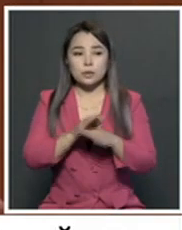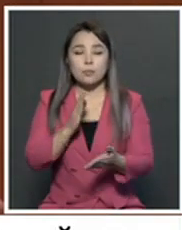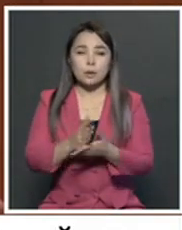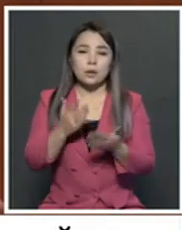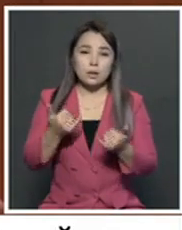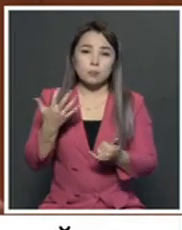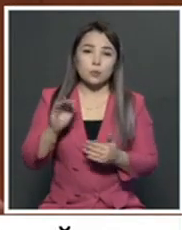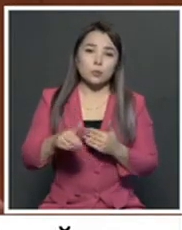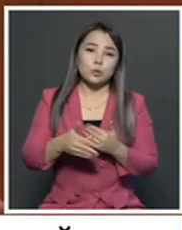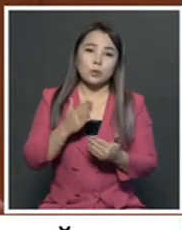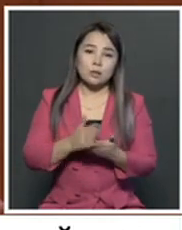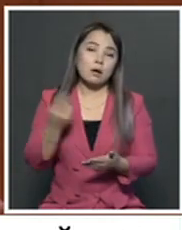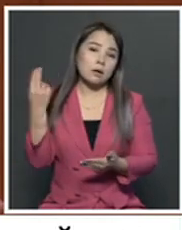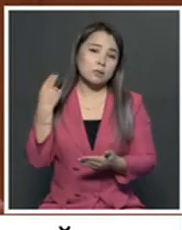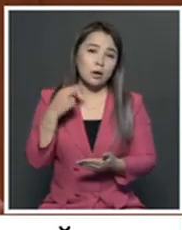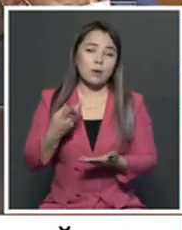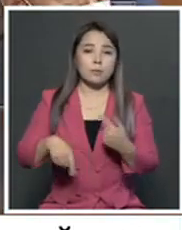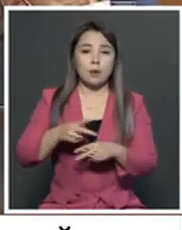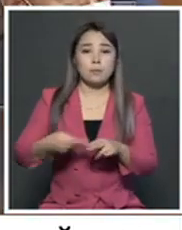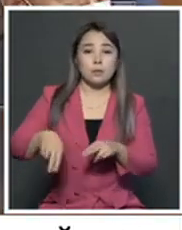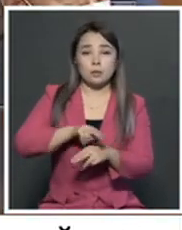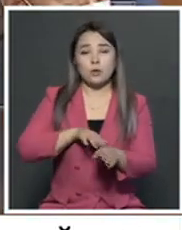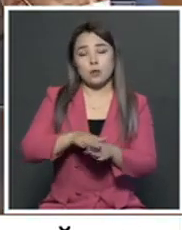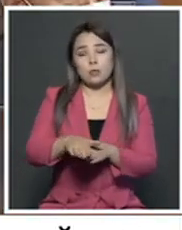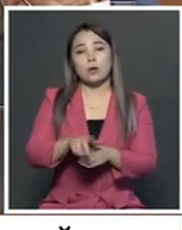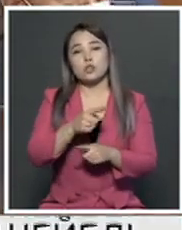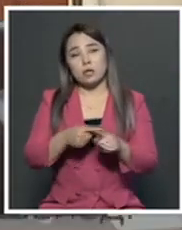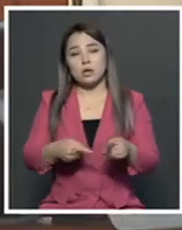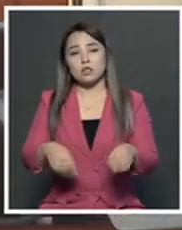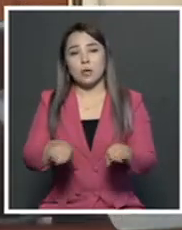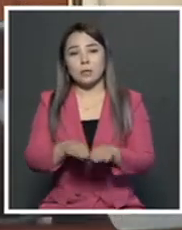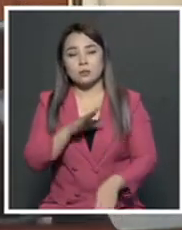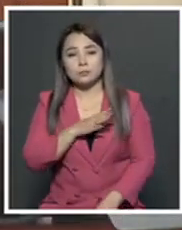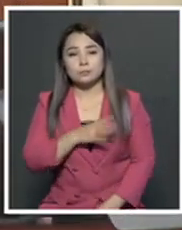бойынша 500 мыңға жуық борышкердің берешегі толықтай немесе жартылай жабылған.